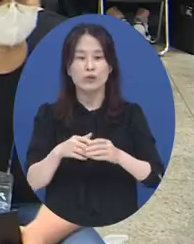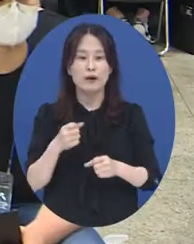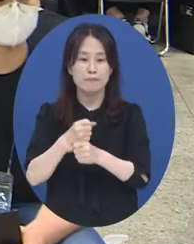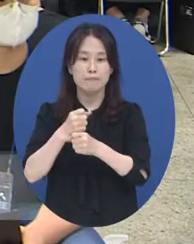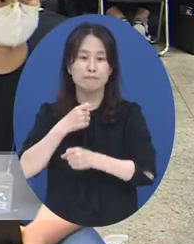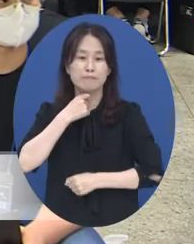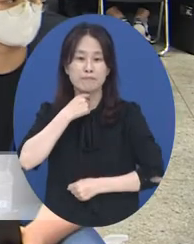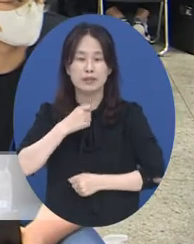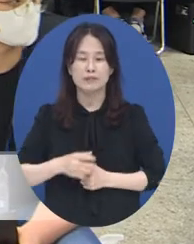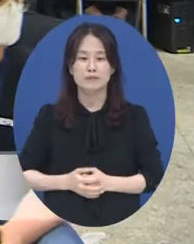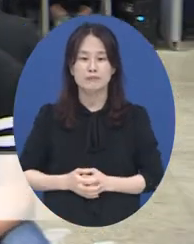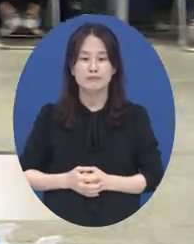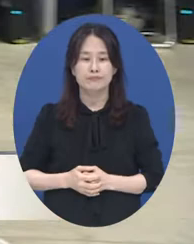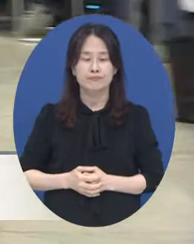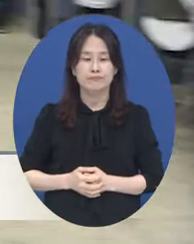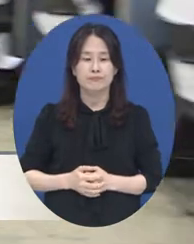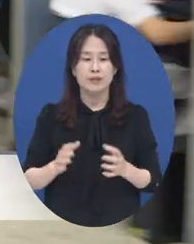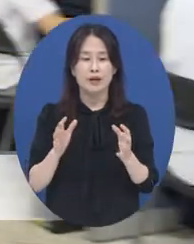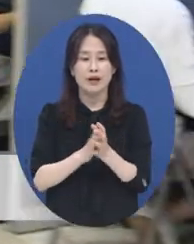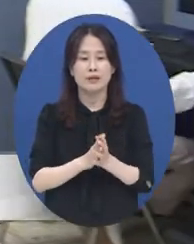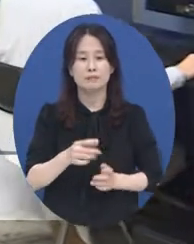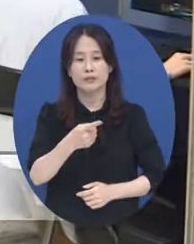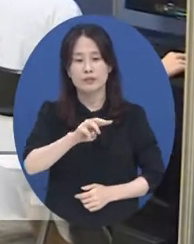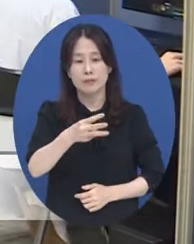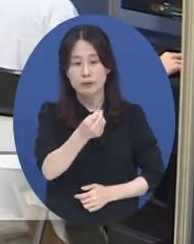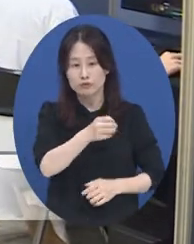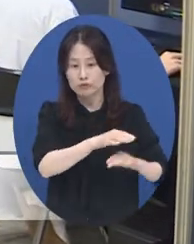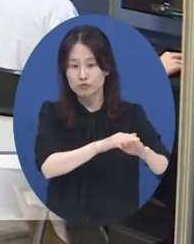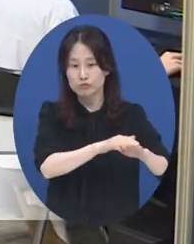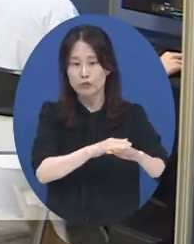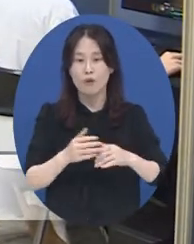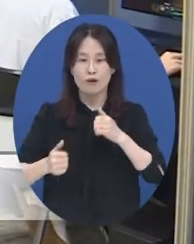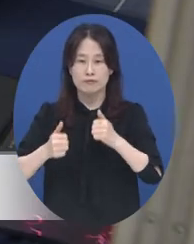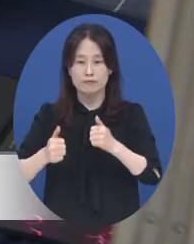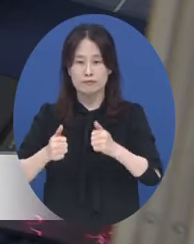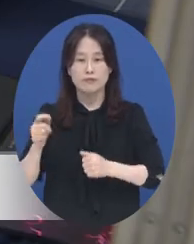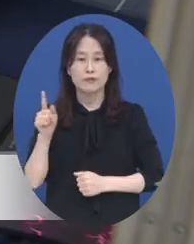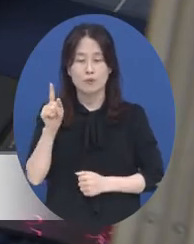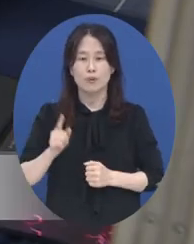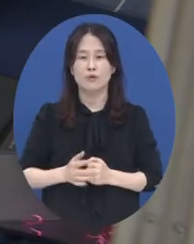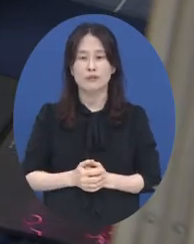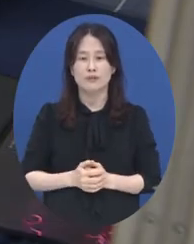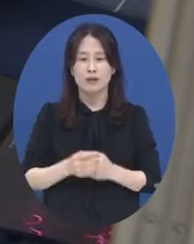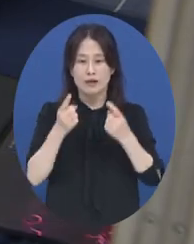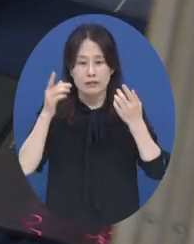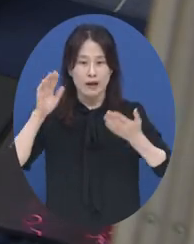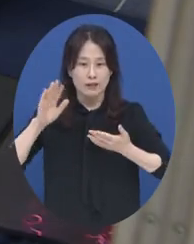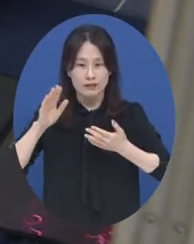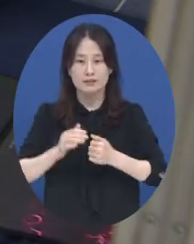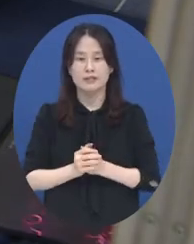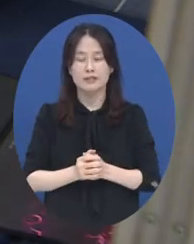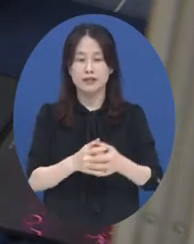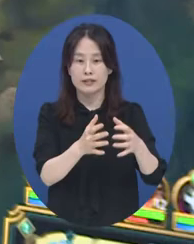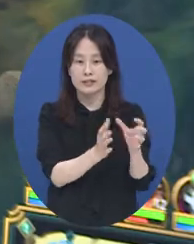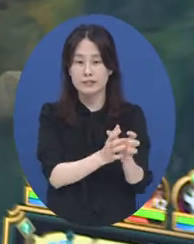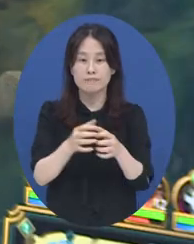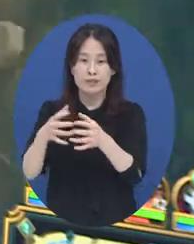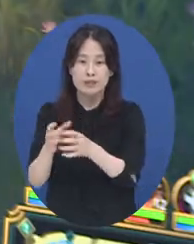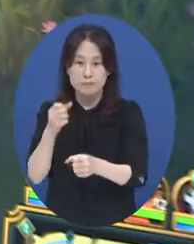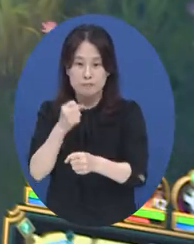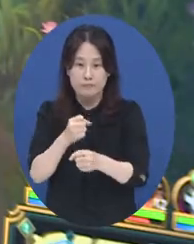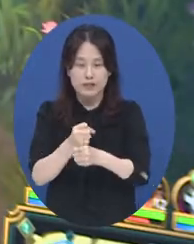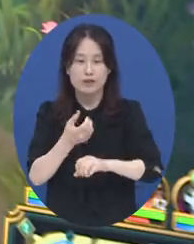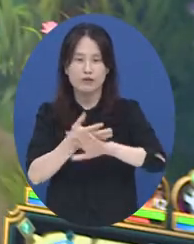하겠습니다. 총상금 1,300만 원을 걸고 펼친 이번 대항전은 대학생들이 대학 단일팀을 구성해 타